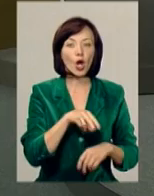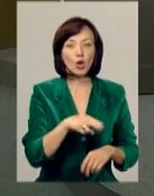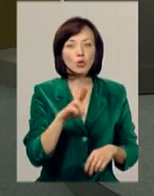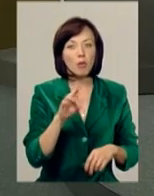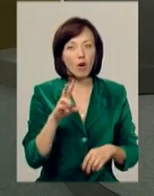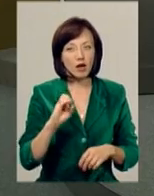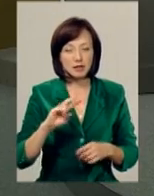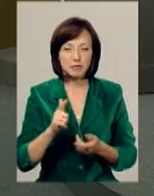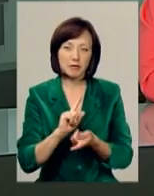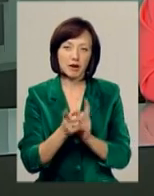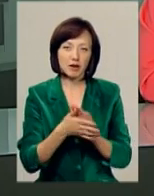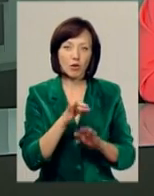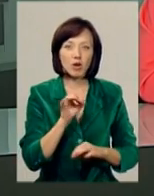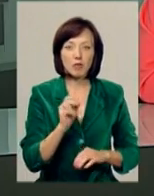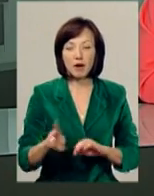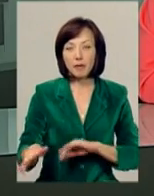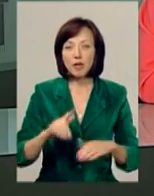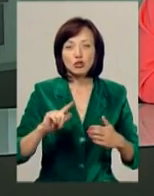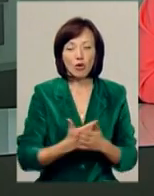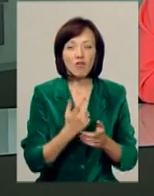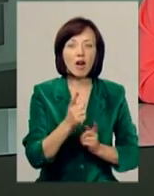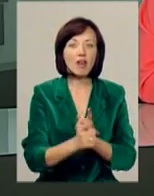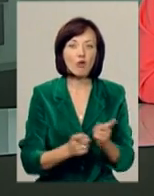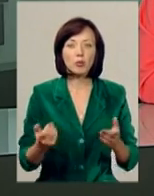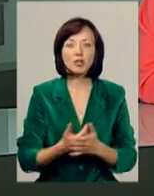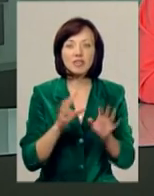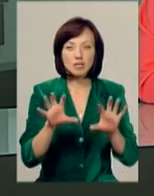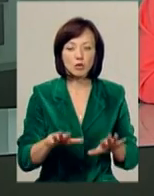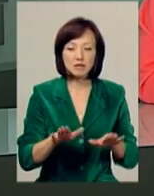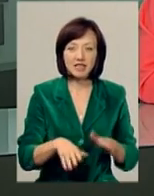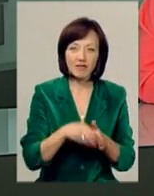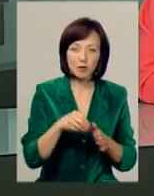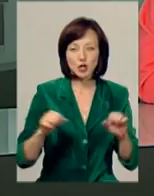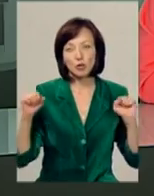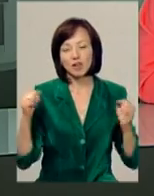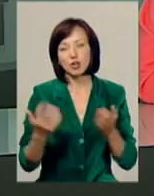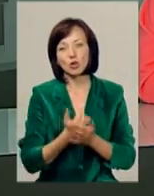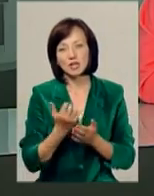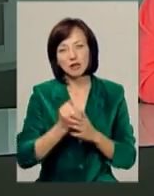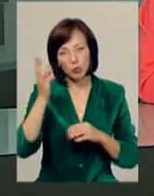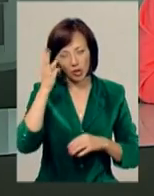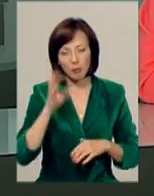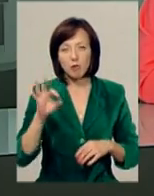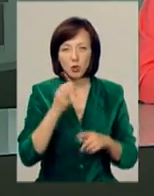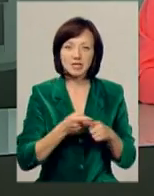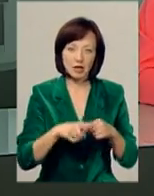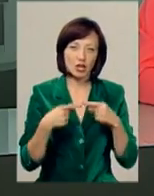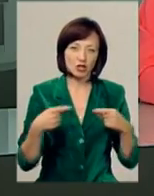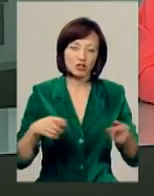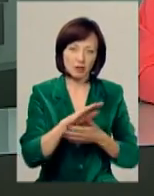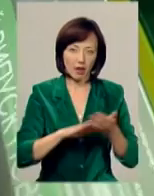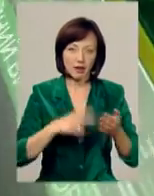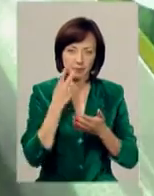Ольга Рибак чергова реформа новий Закон Про місцеві вибори та спортивні досягнення подолян про це і не тільки дивіться